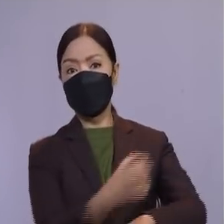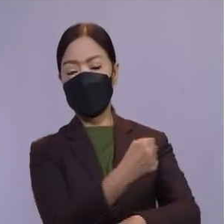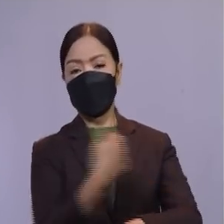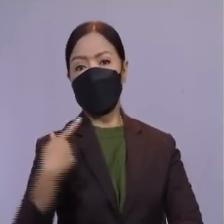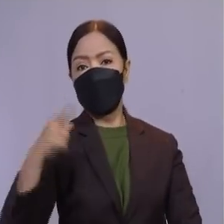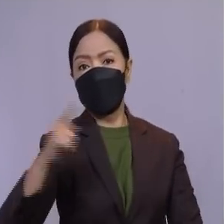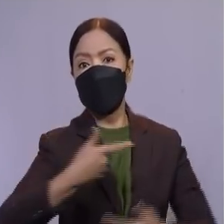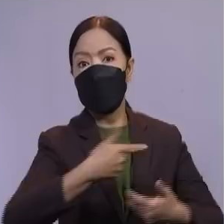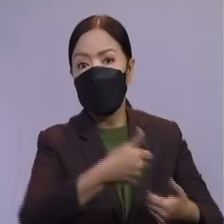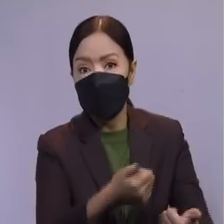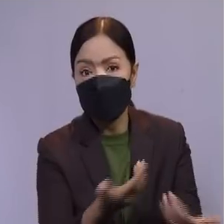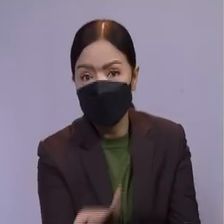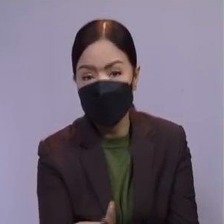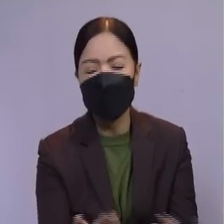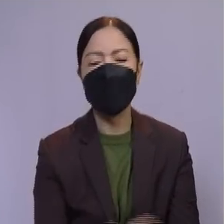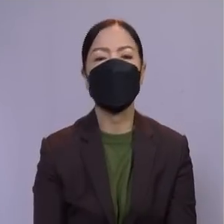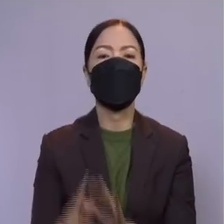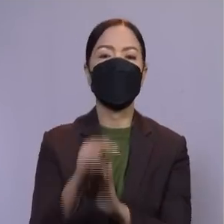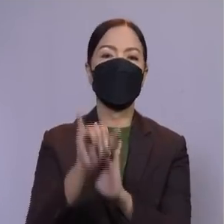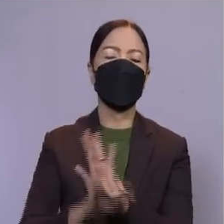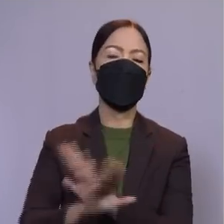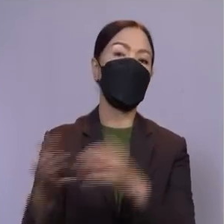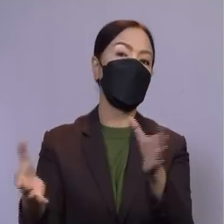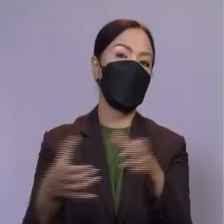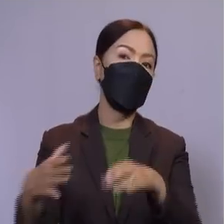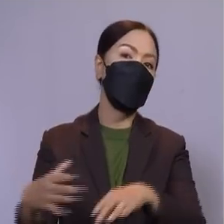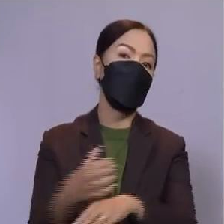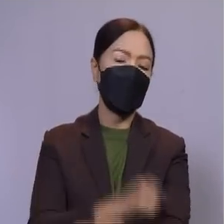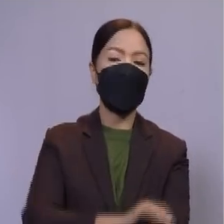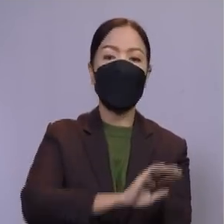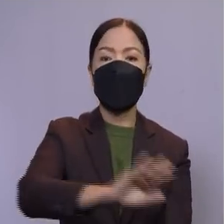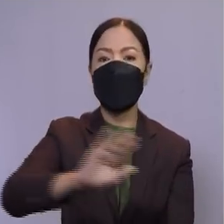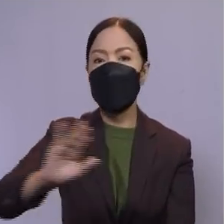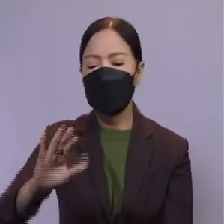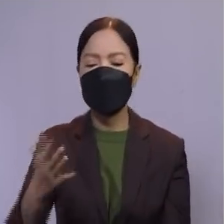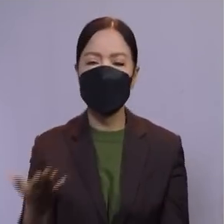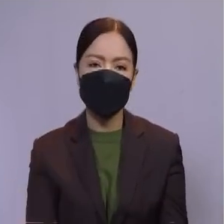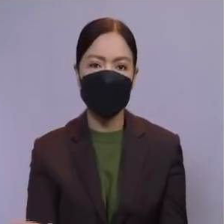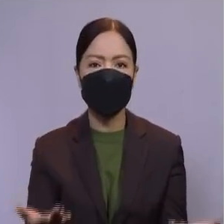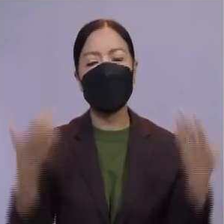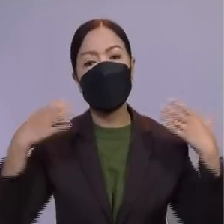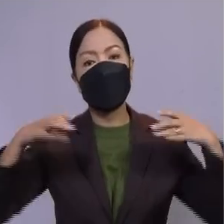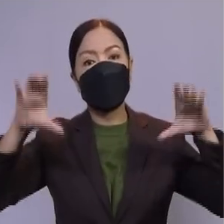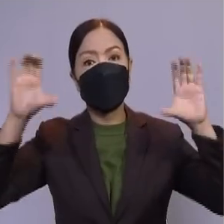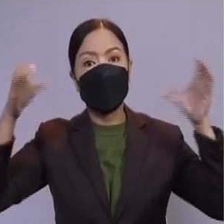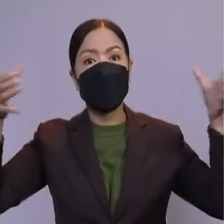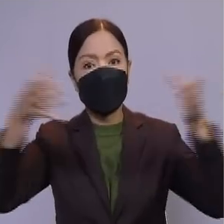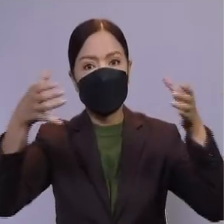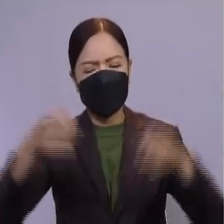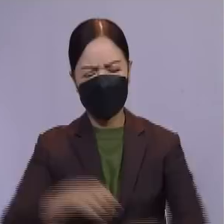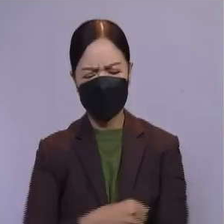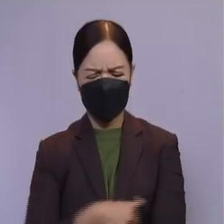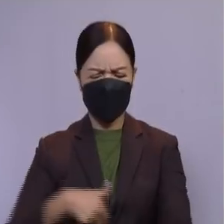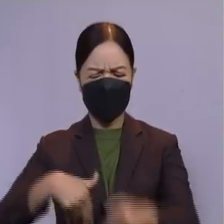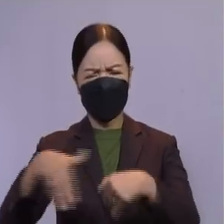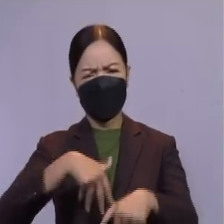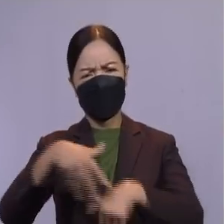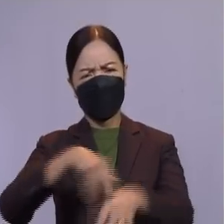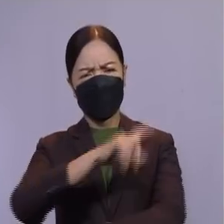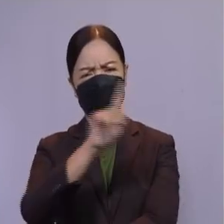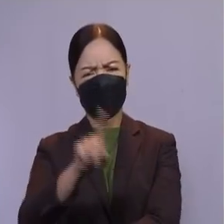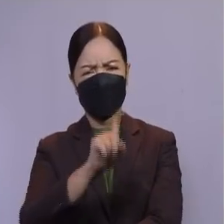แน่แต่ไม่ว่าจะเป็นนโยบายของพรรคการเมืองใดเมื่อออกมาเป็นในนามของรัฐบาลประชาชนก็เกิดความเคลือบแคลงสงสัยว่า